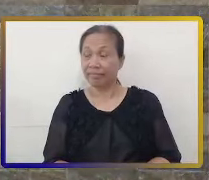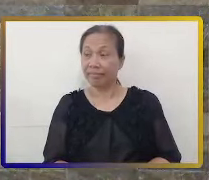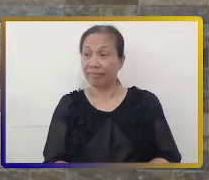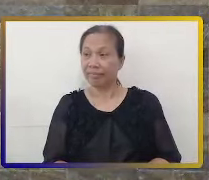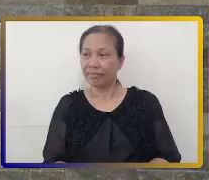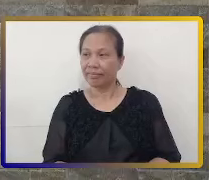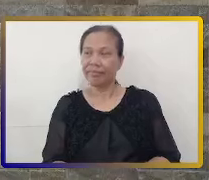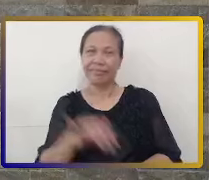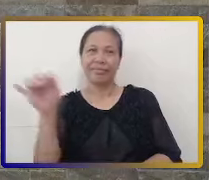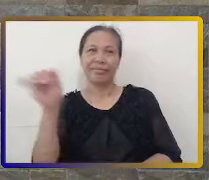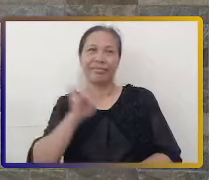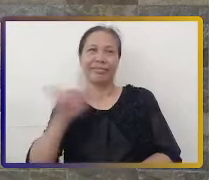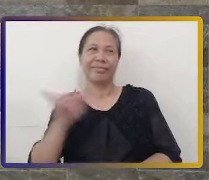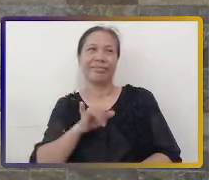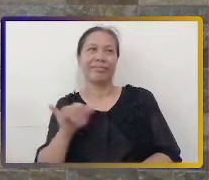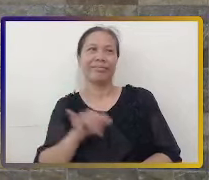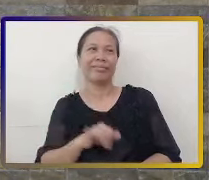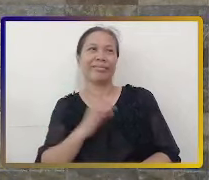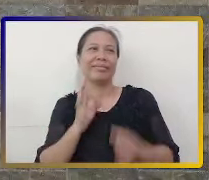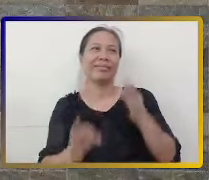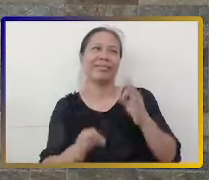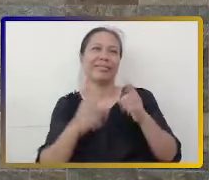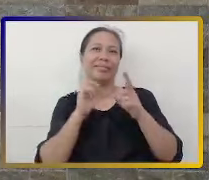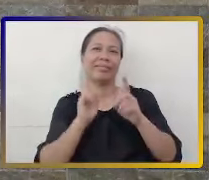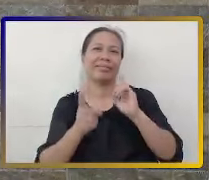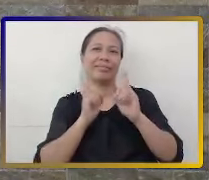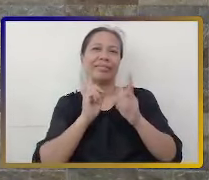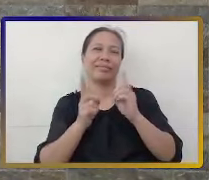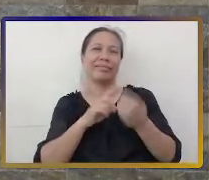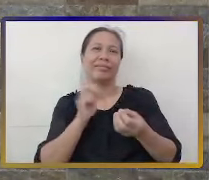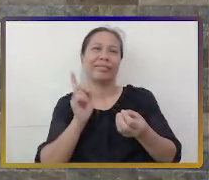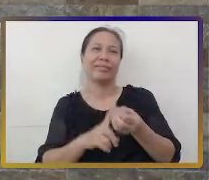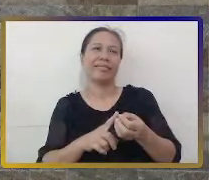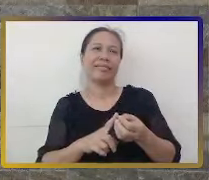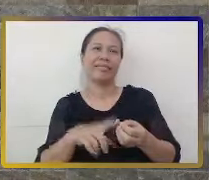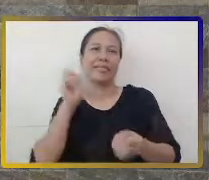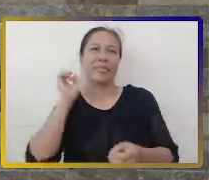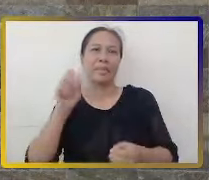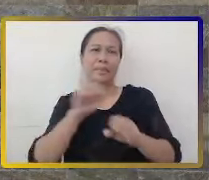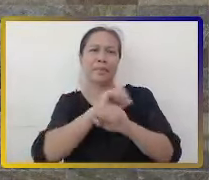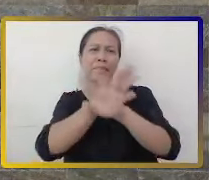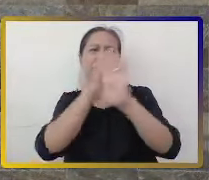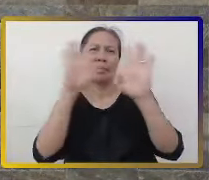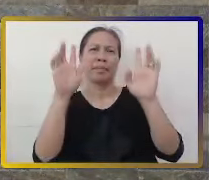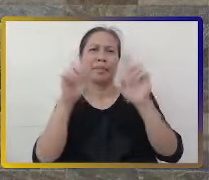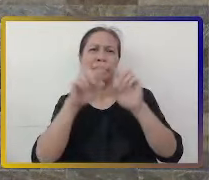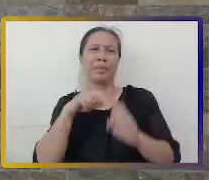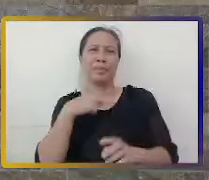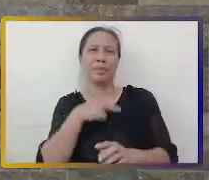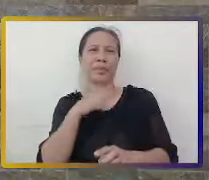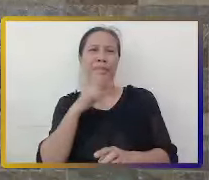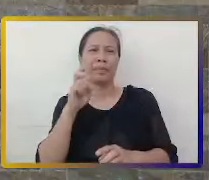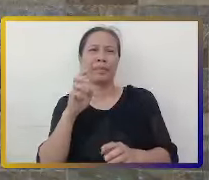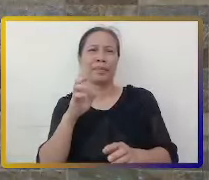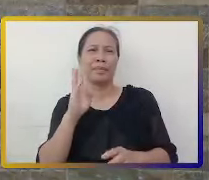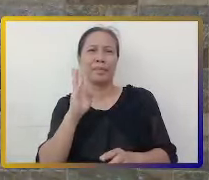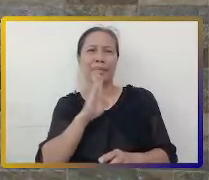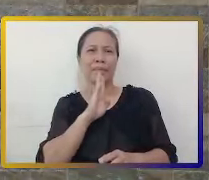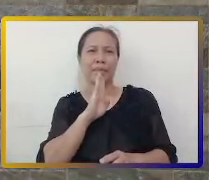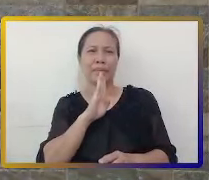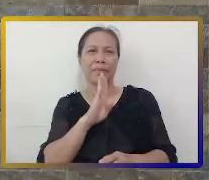Parang parang pagka pinag-uusapan nito Alam niyo mga kapatid dapat magiging maliwanag sa atin Magiging masaya tayo ag